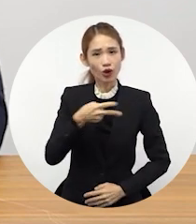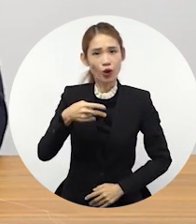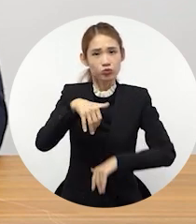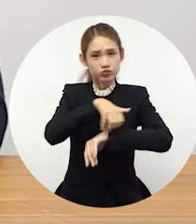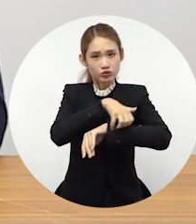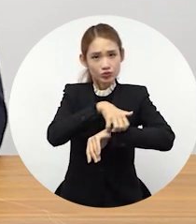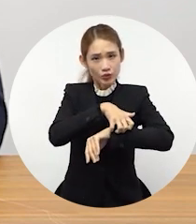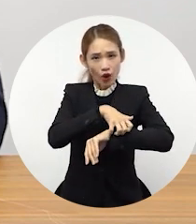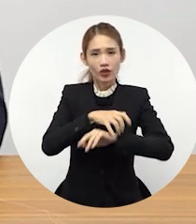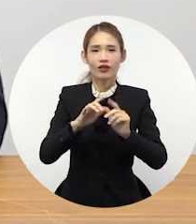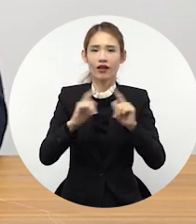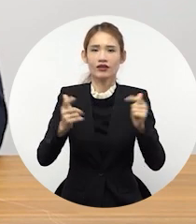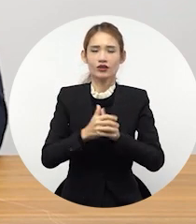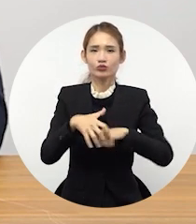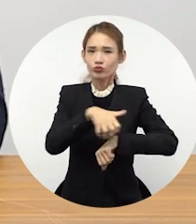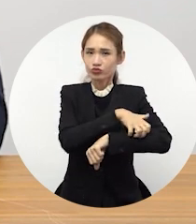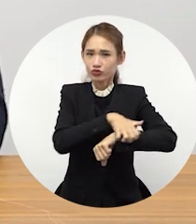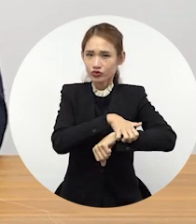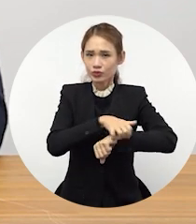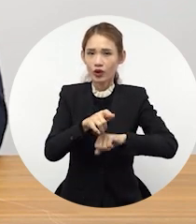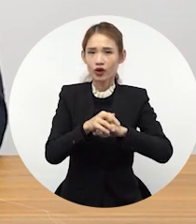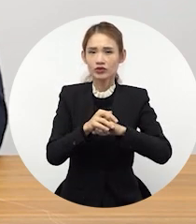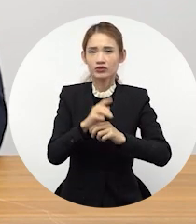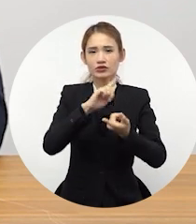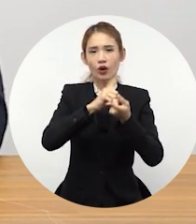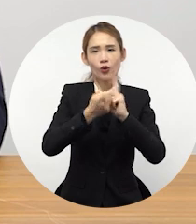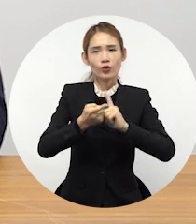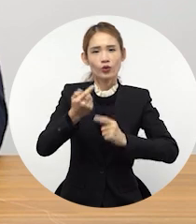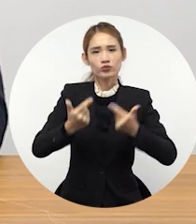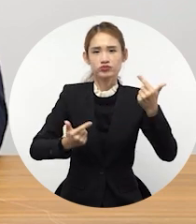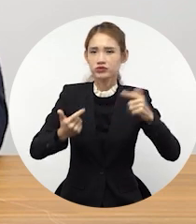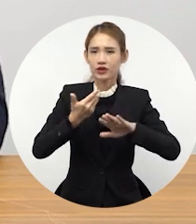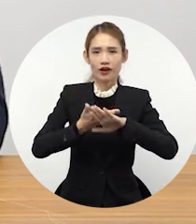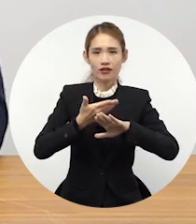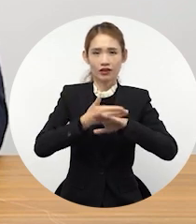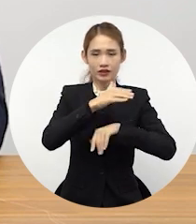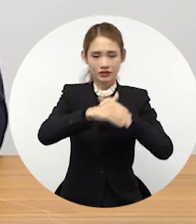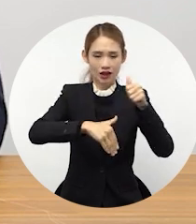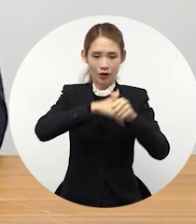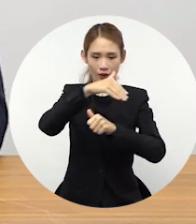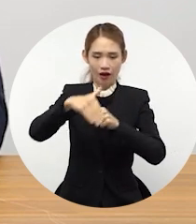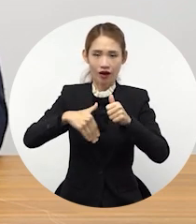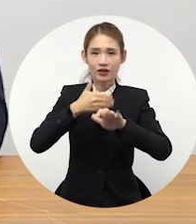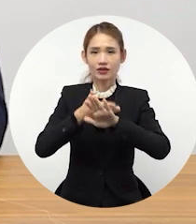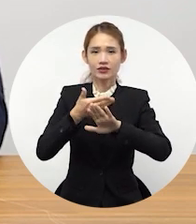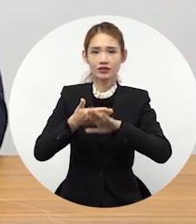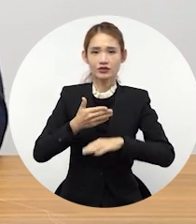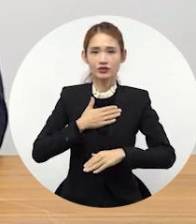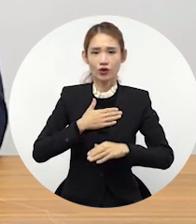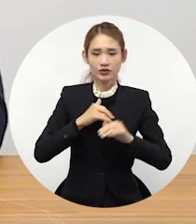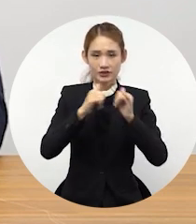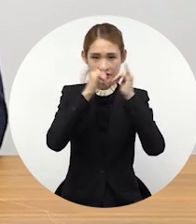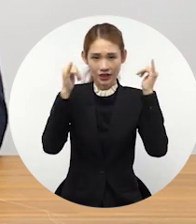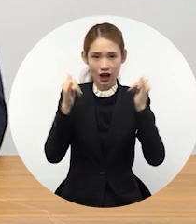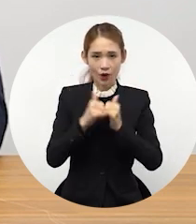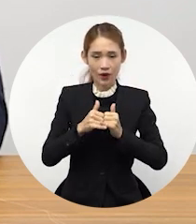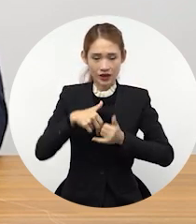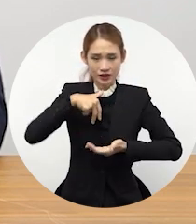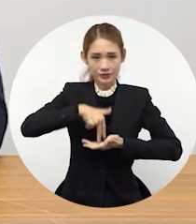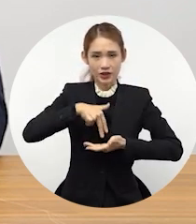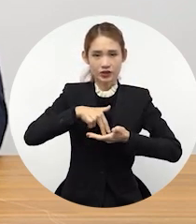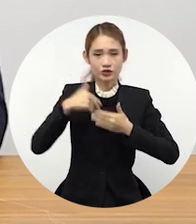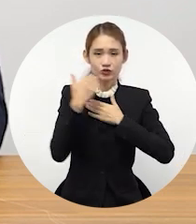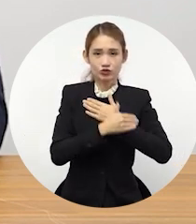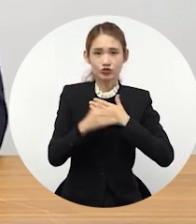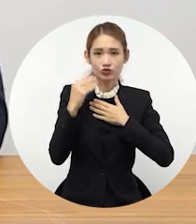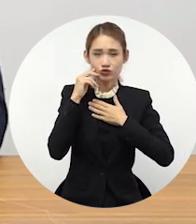한 것은 절대 아닙니다, 여러분. 불편은 굉장히 좀 상대적인 개념이에요. 상황에 따라 많이 다르죠. 이를테면 저는 사회적으로 봤을 때